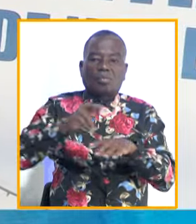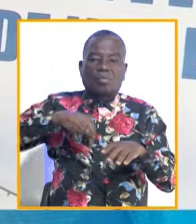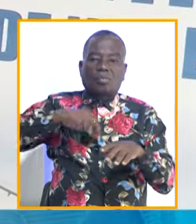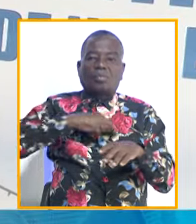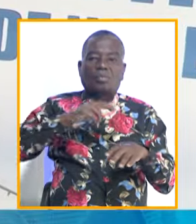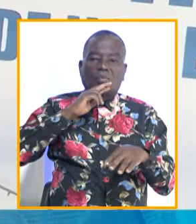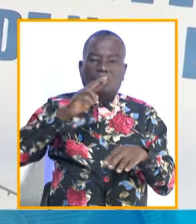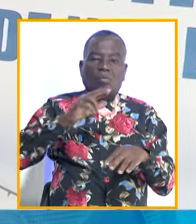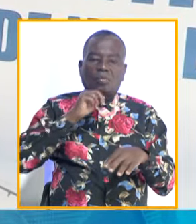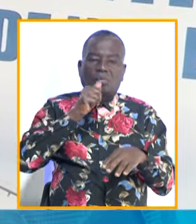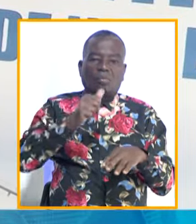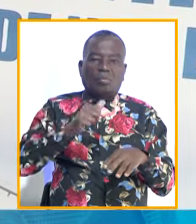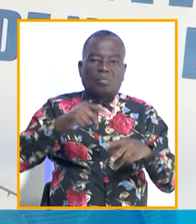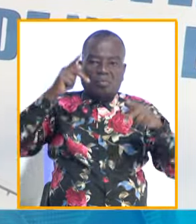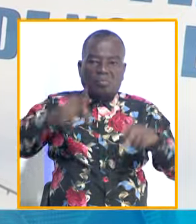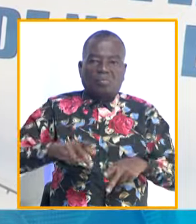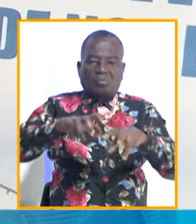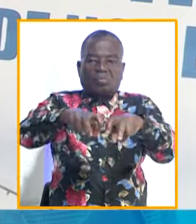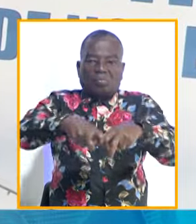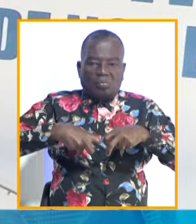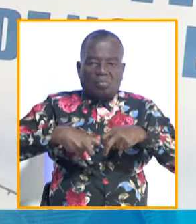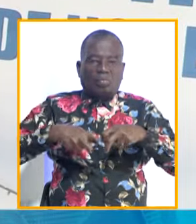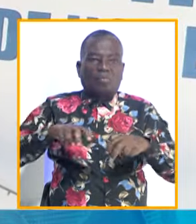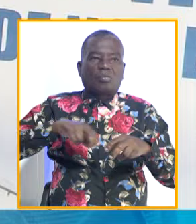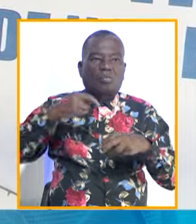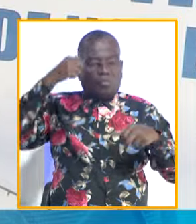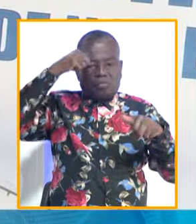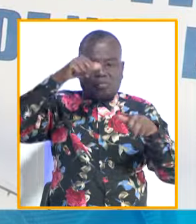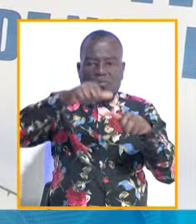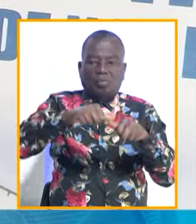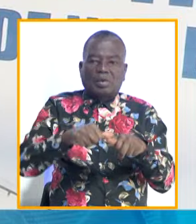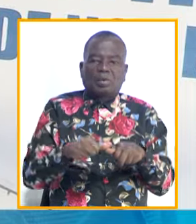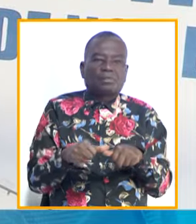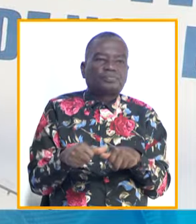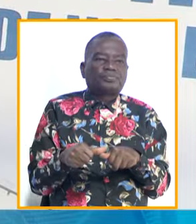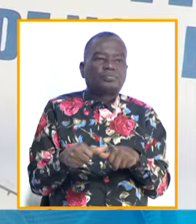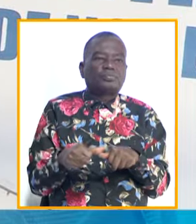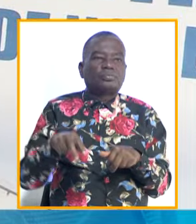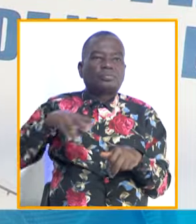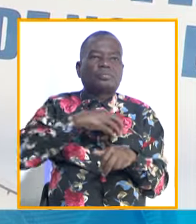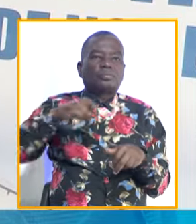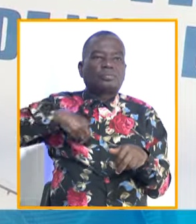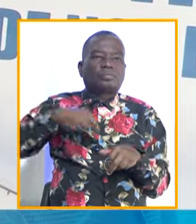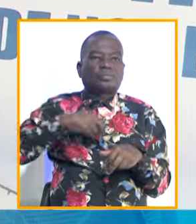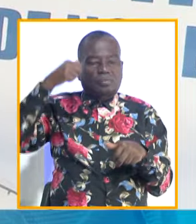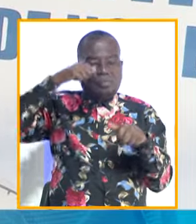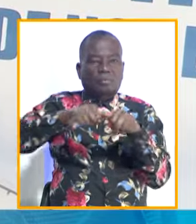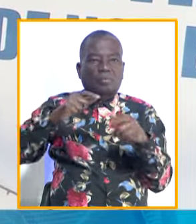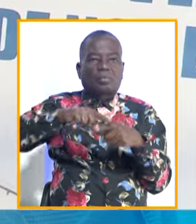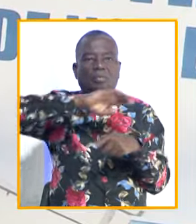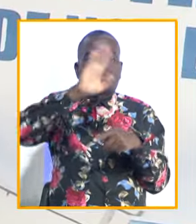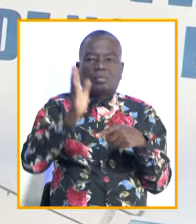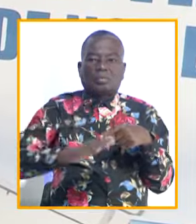ne sommes pas des gens ingrats. Nous sommes reconnaissants. Et nous sommes reconnaissants à